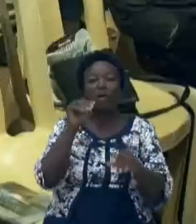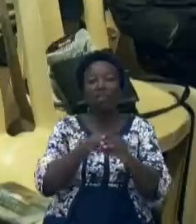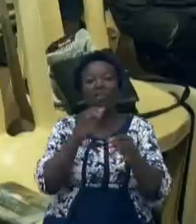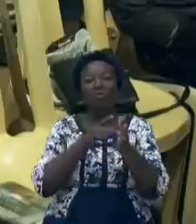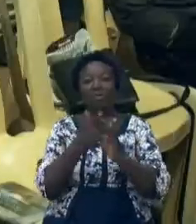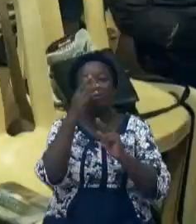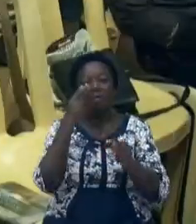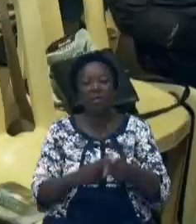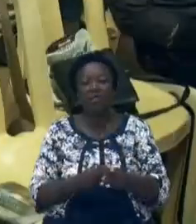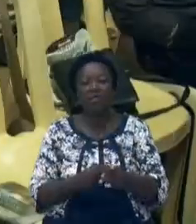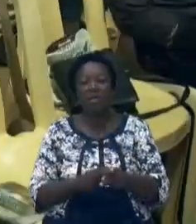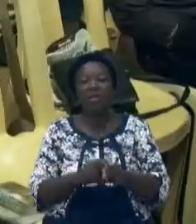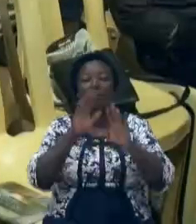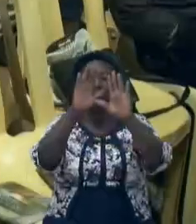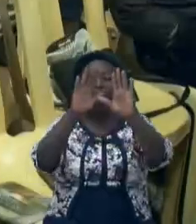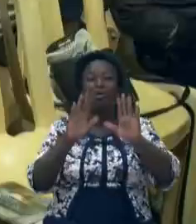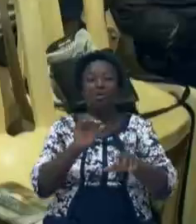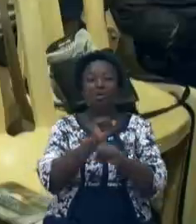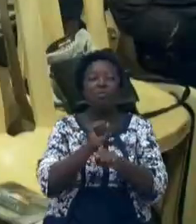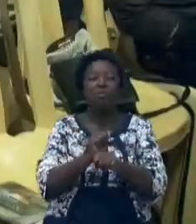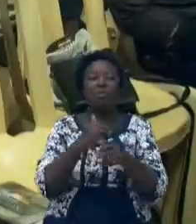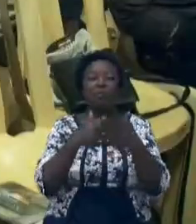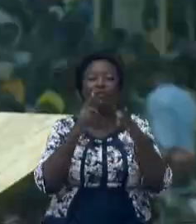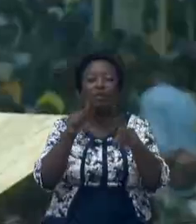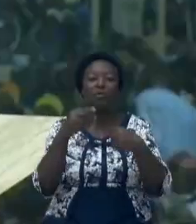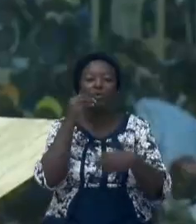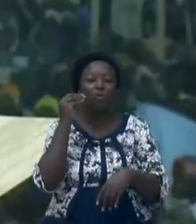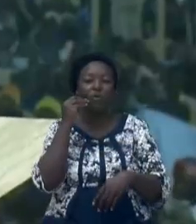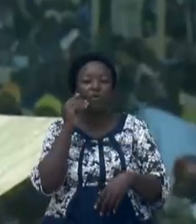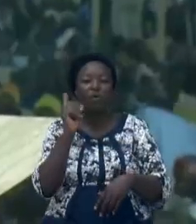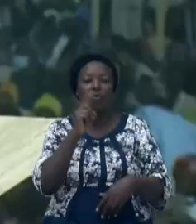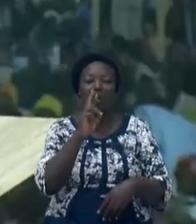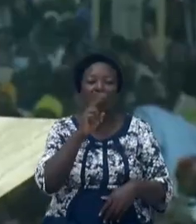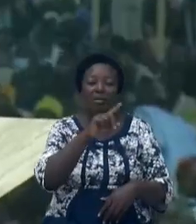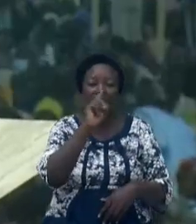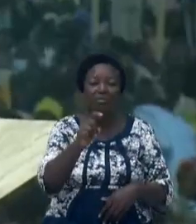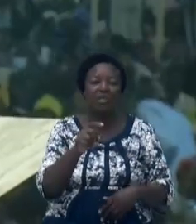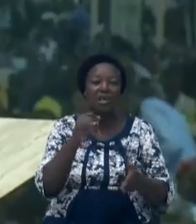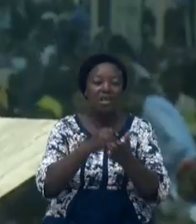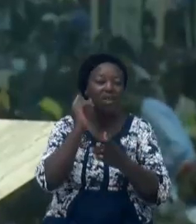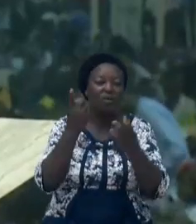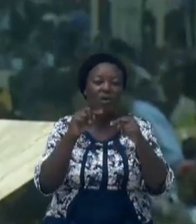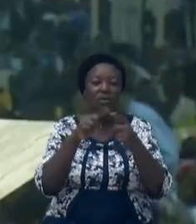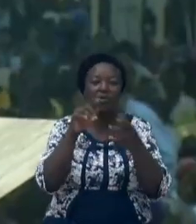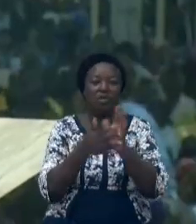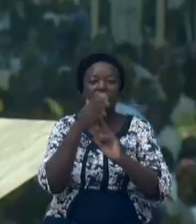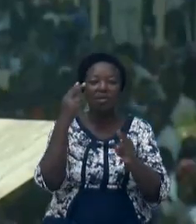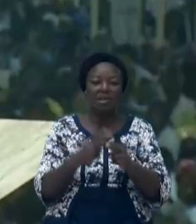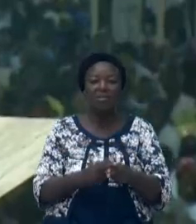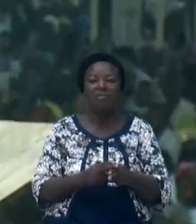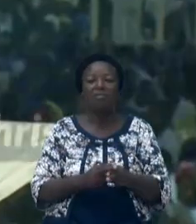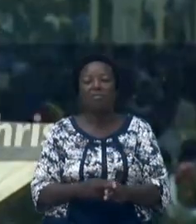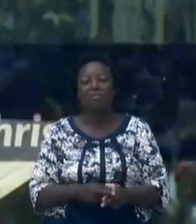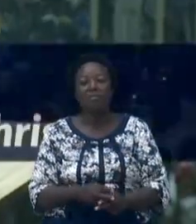des nouveaux convertis je donnerai la vie sans problème sans difficulté à tous se mirent à traves en cours de partie